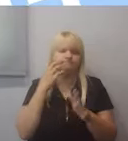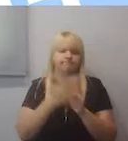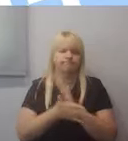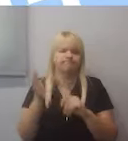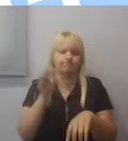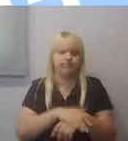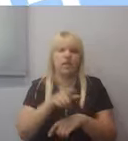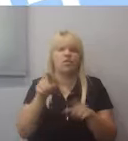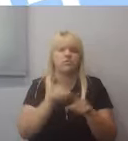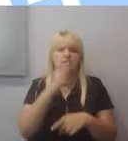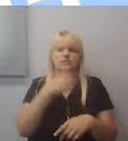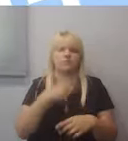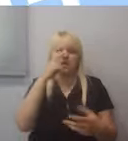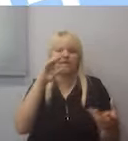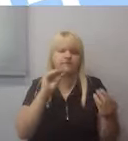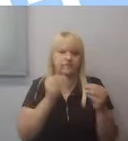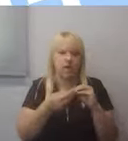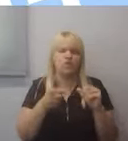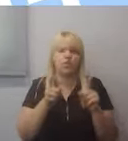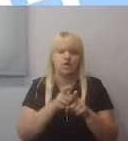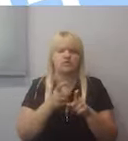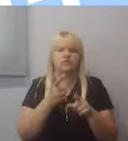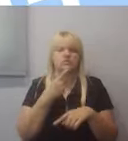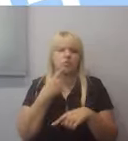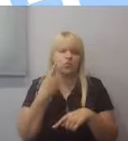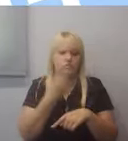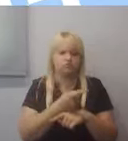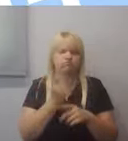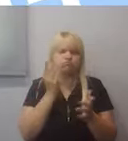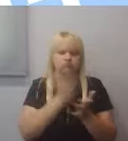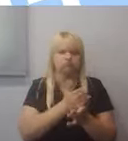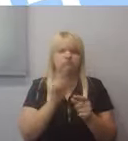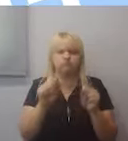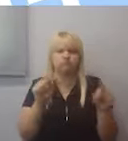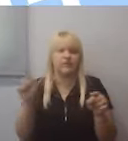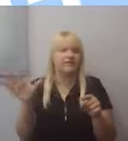jāievēro teiksim norādes ja jo ja visi gaida gaidām